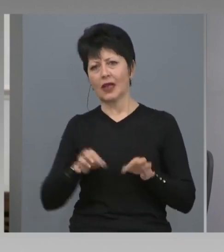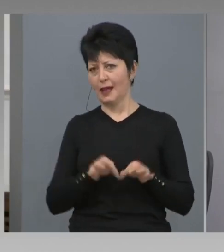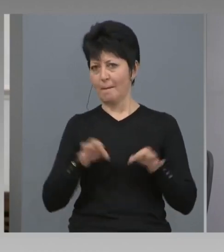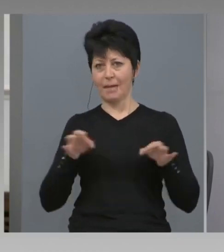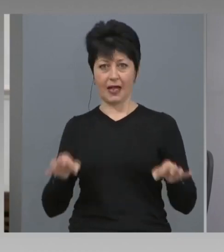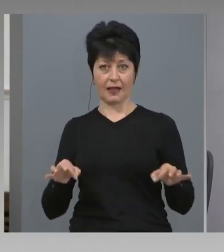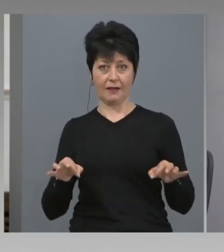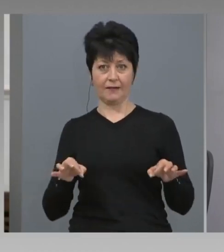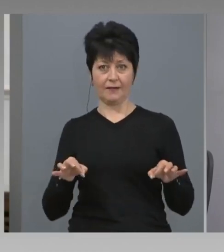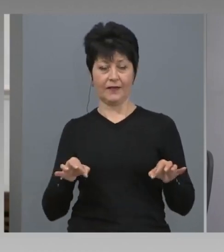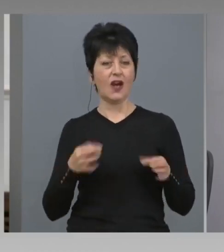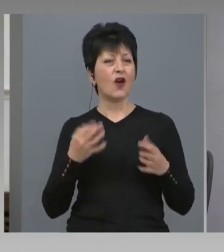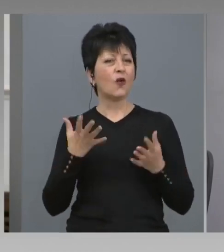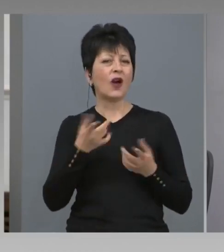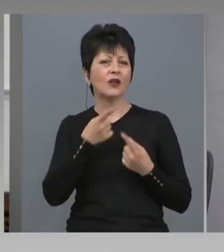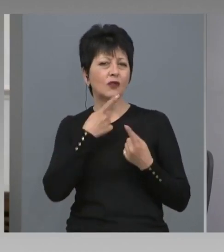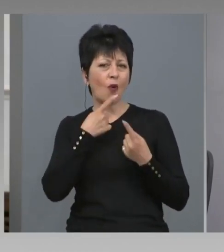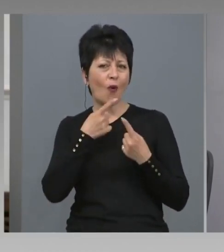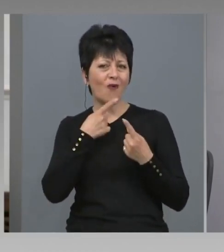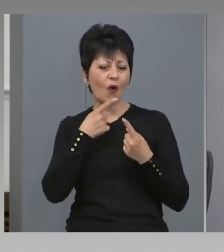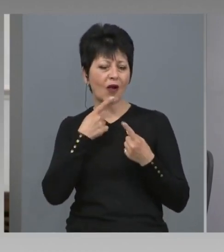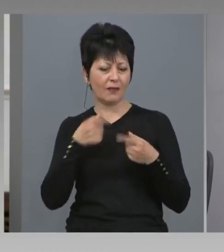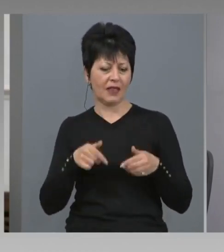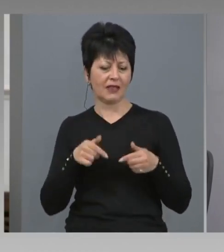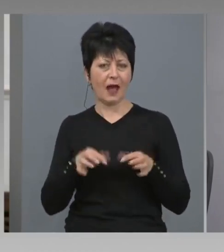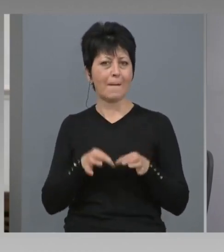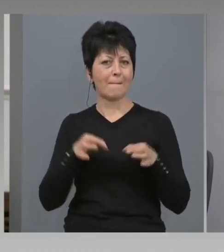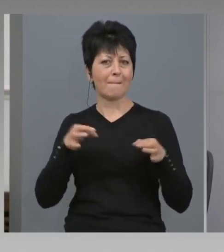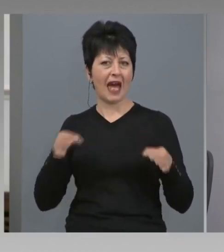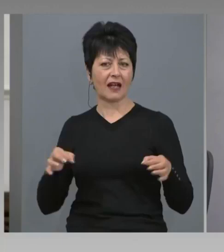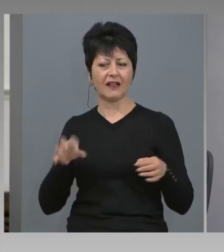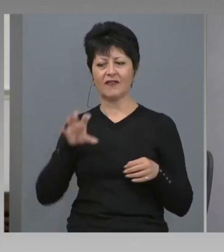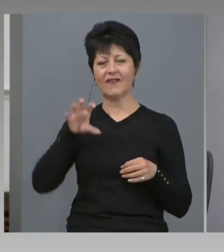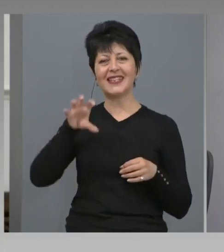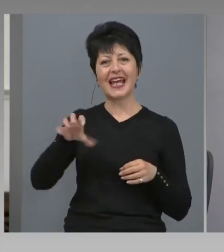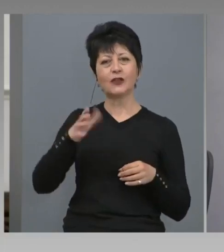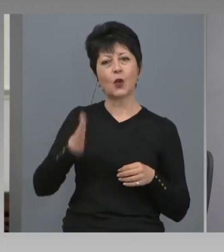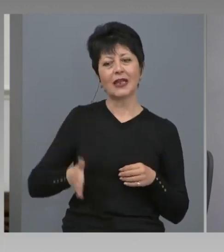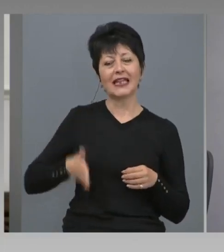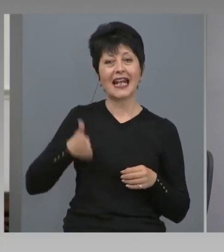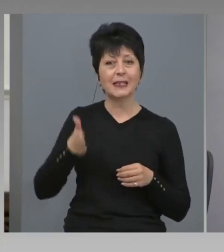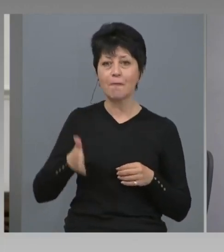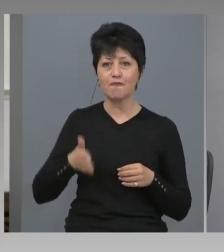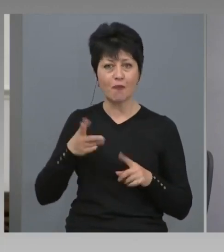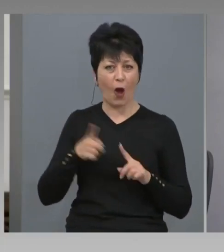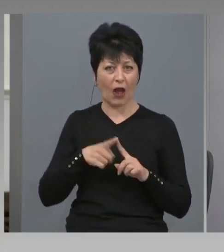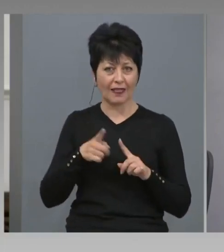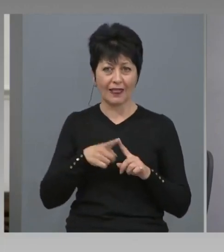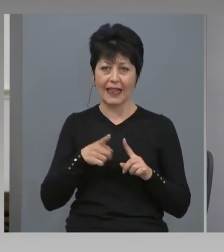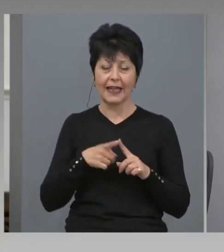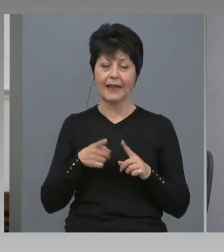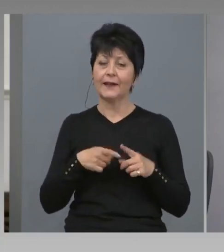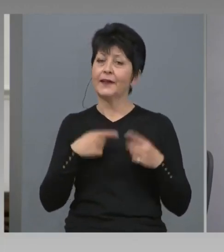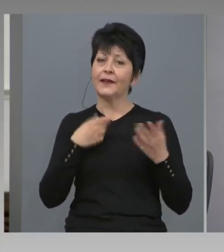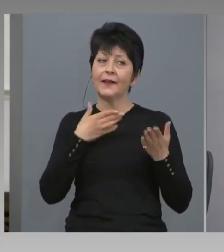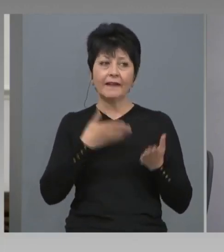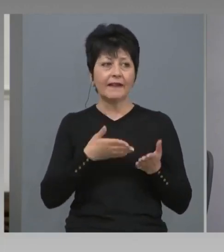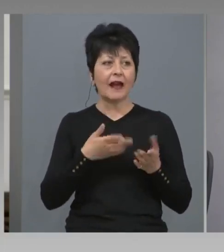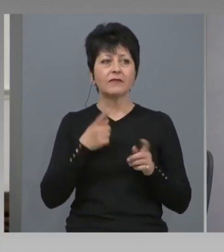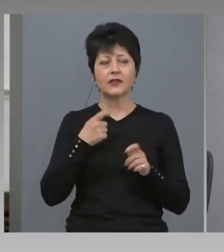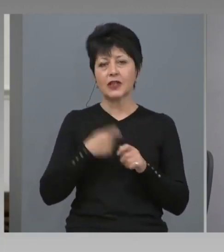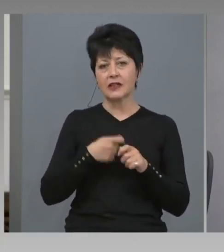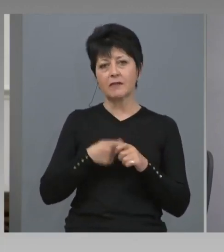за тази мярка, която беше съобщена в сектор транспорт, трябва да се има предвид, че там ще бъдат създадени